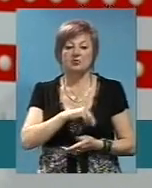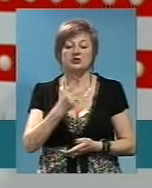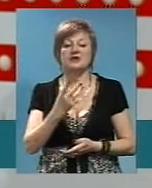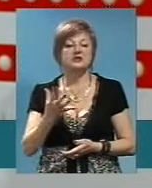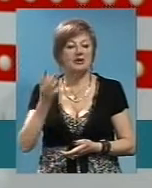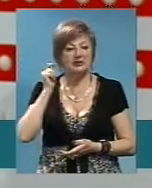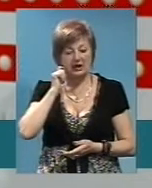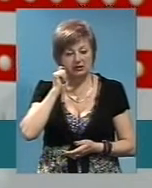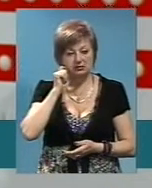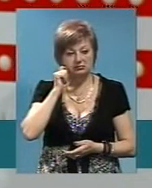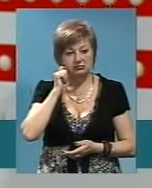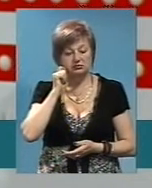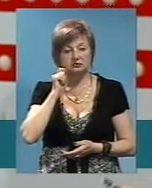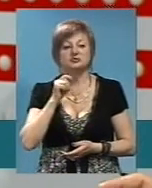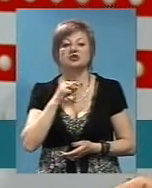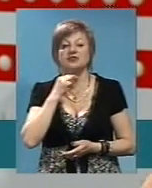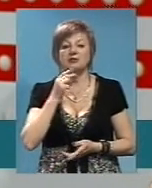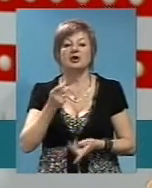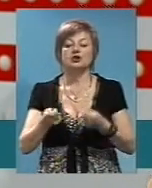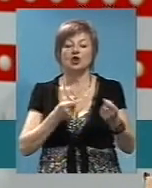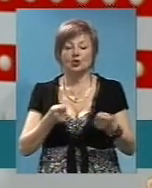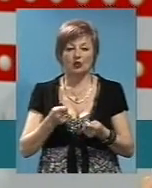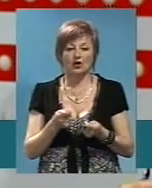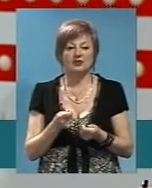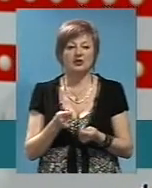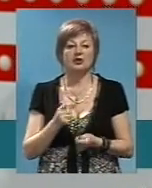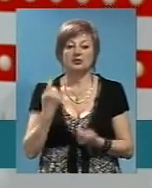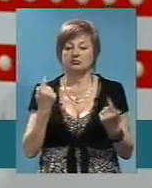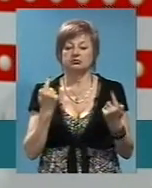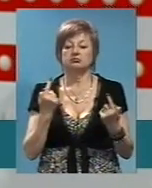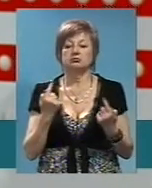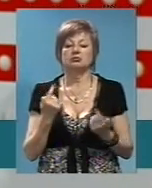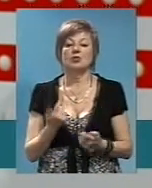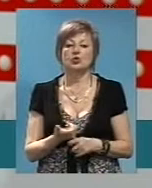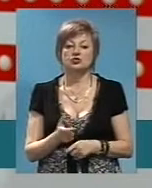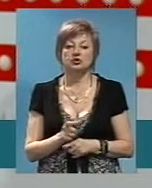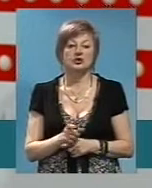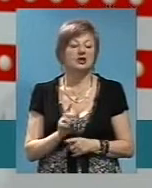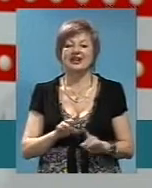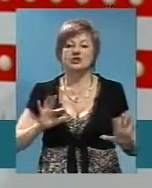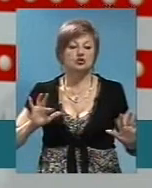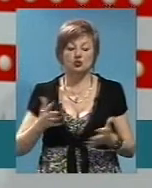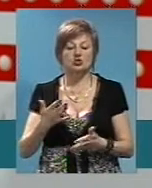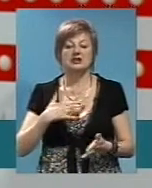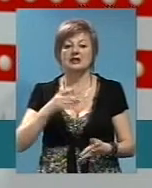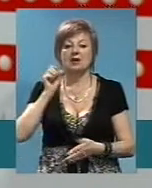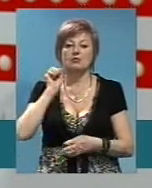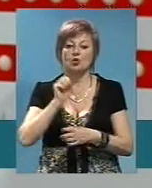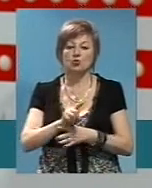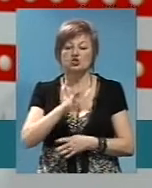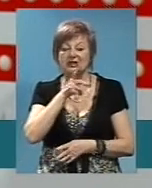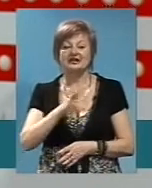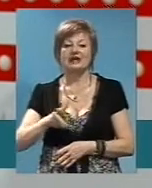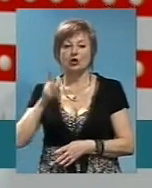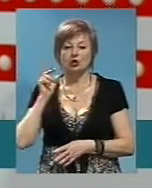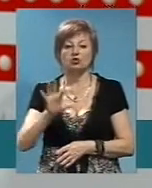і увага керівників держави перша дуже велика, і не не випадково нам доручили 3 роки назад